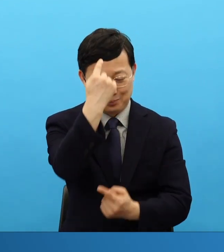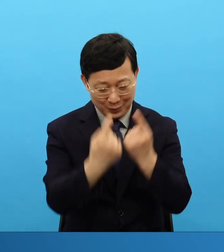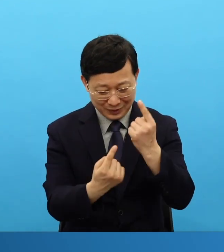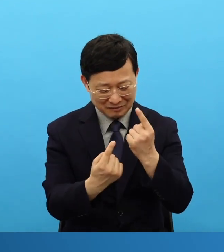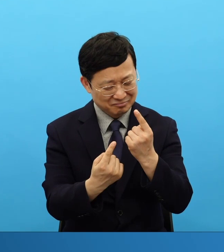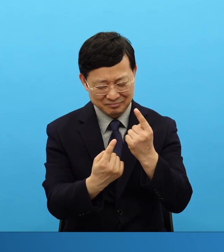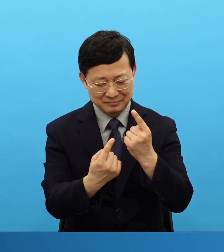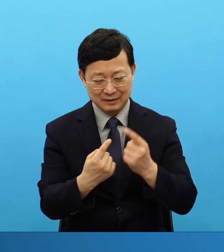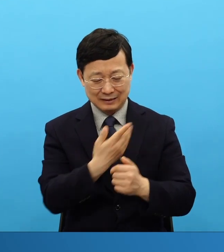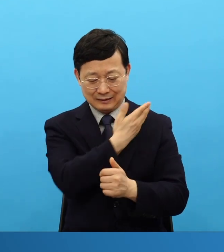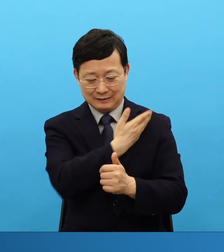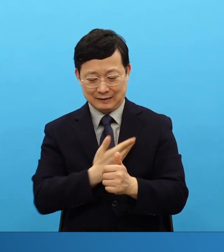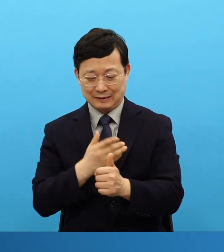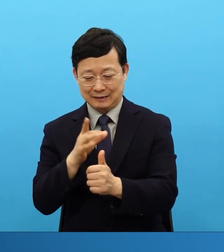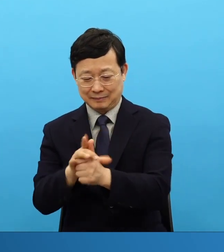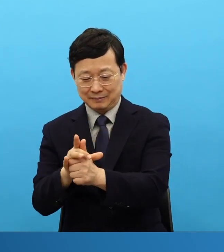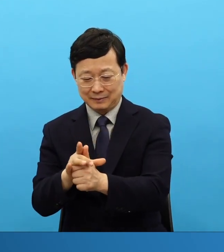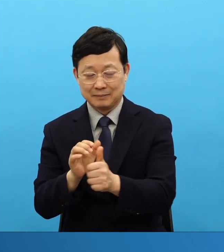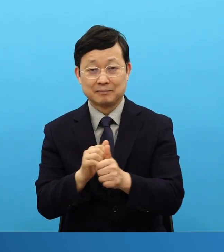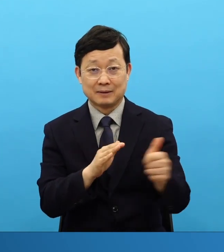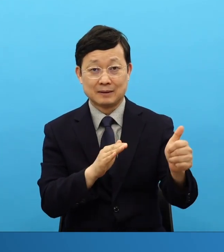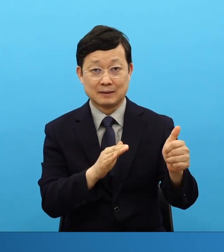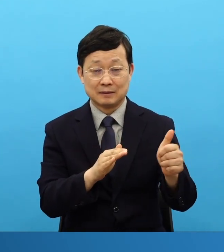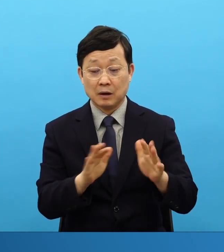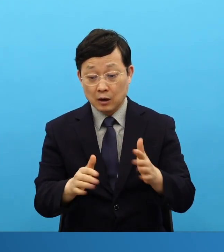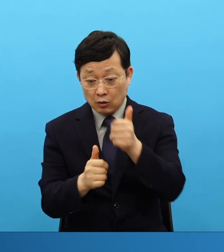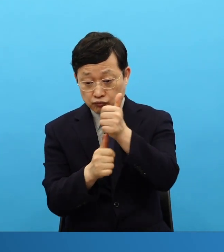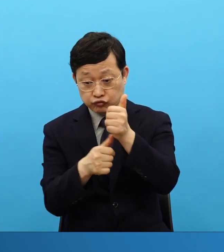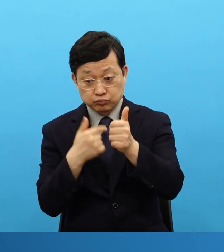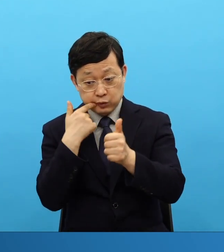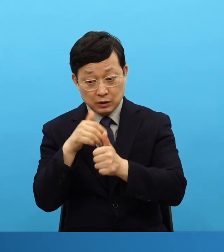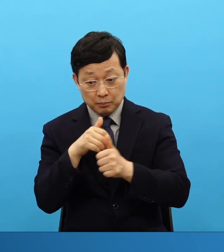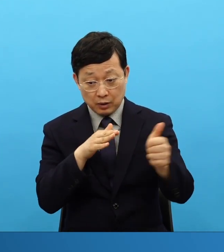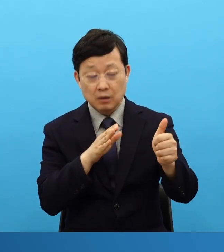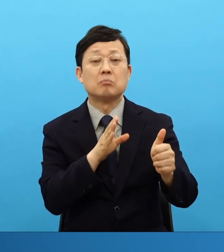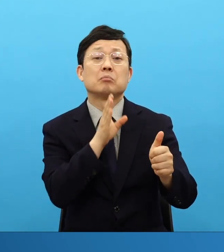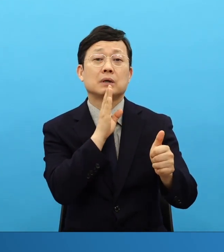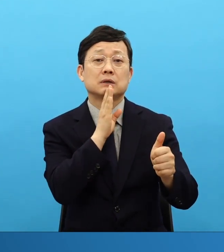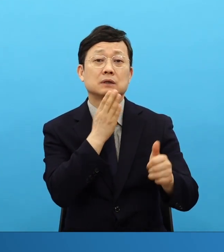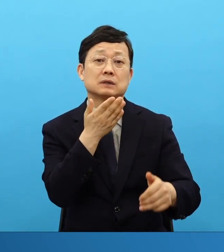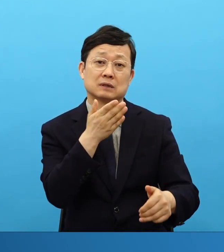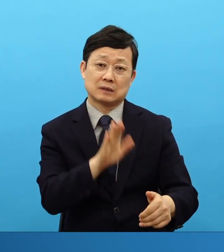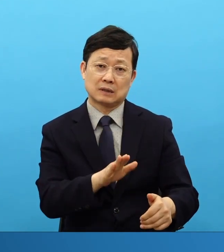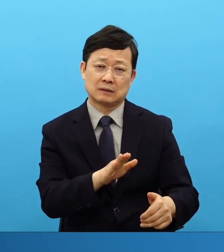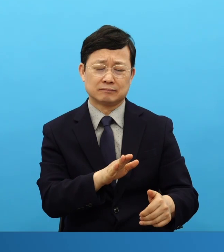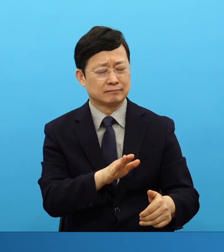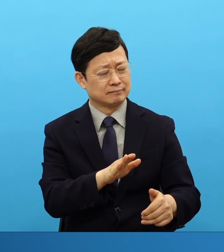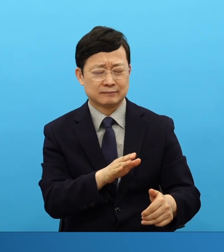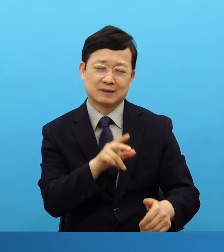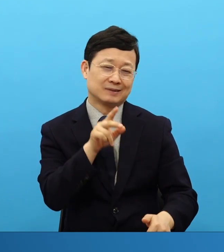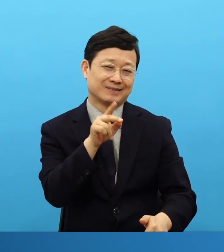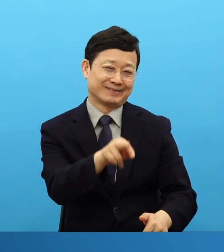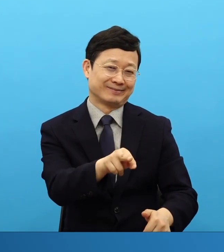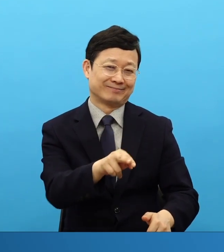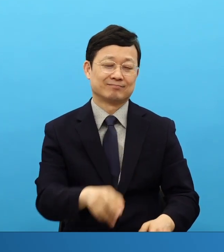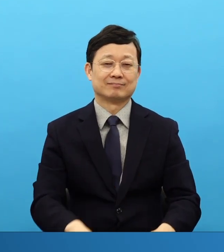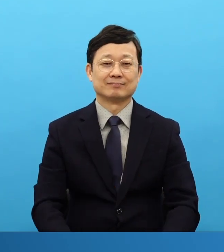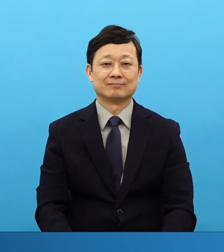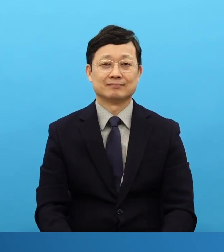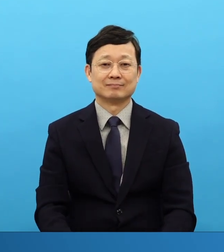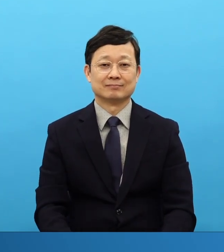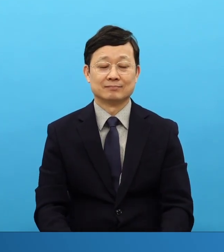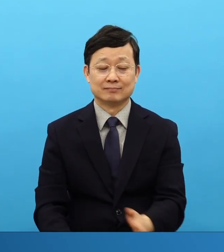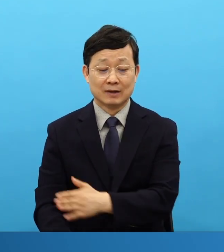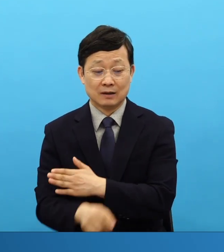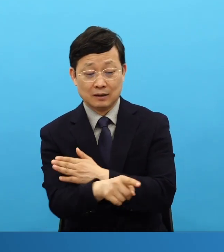that's not right. 여러분 또 교역자 보냅니다. 맞습니다. And then you go out and send your church ministers, and 네, that's right. 그게 틀린 겁니다. But that's incorrect.